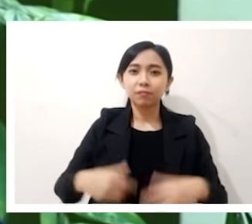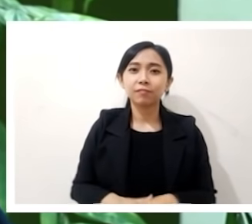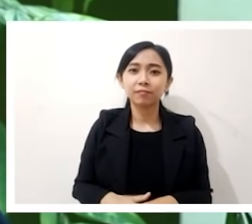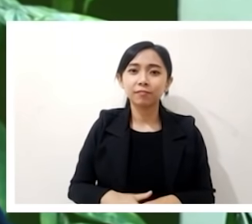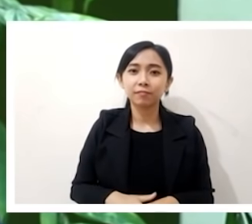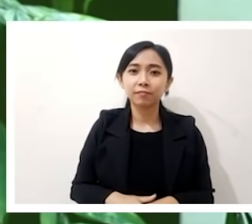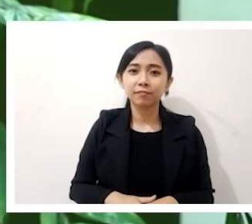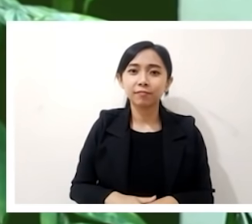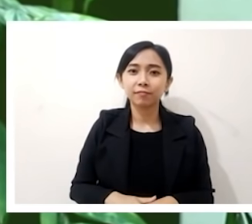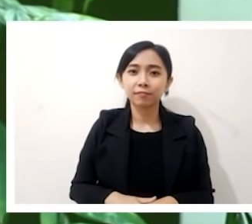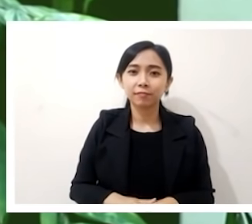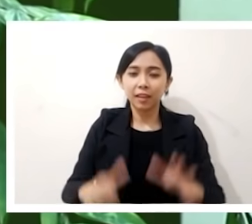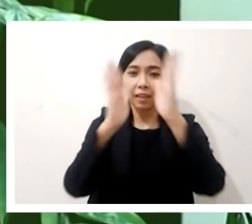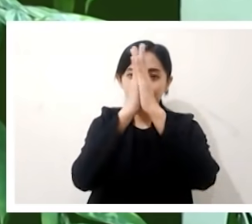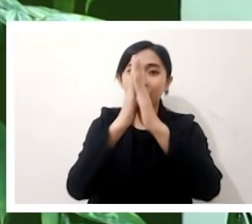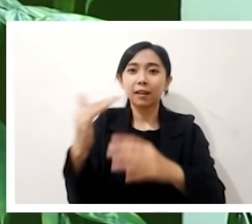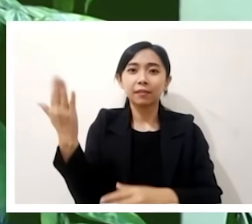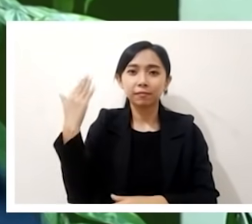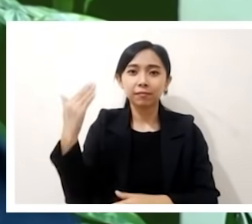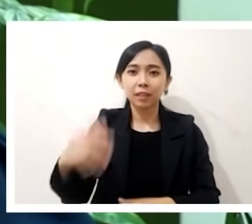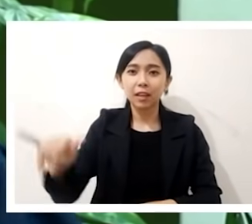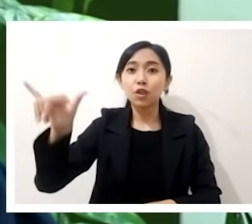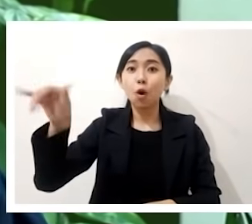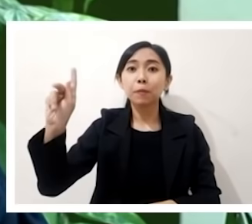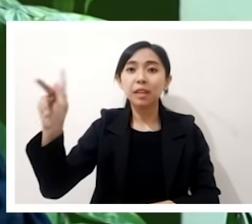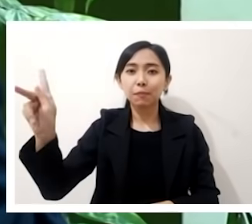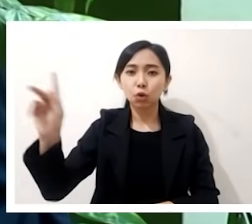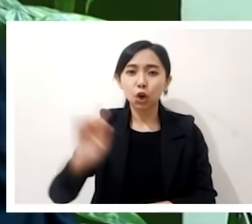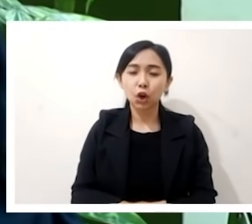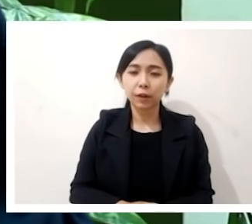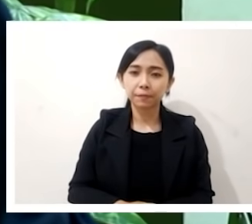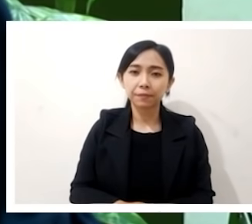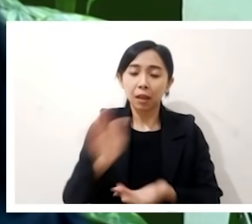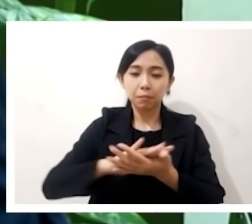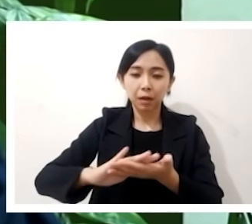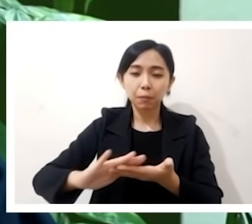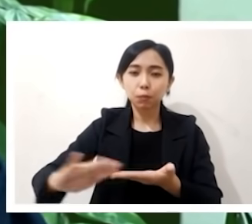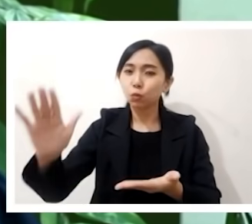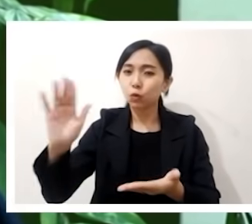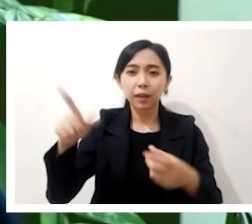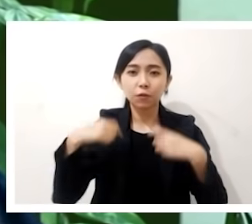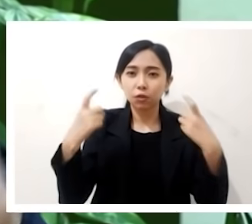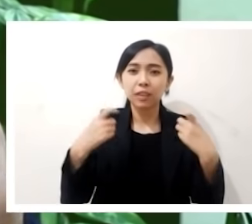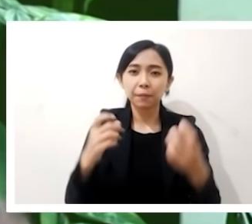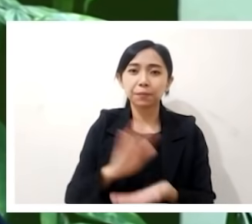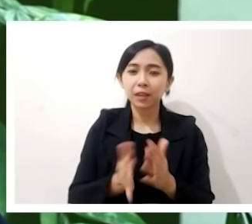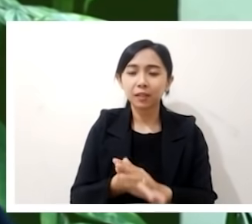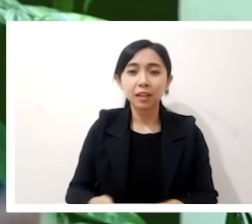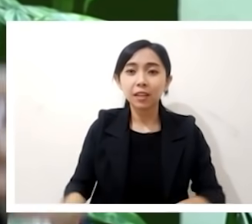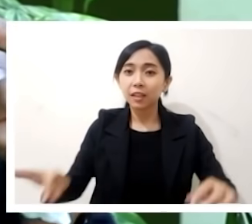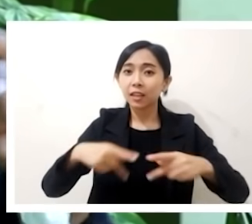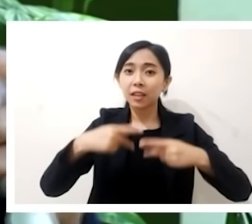seperti itu, Yom Kippur demikian. Dengan pengampunan dosa pribadi, jelaslah imam